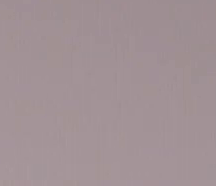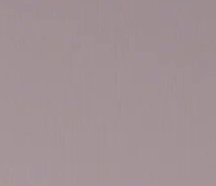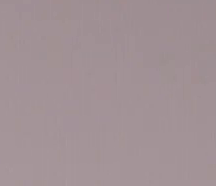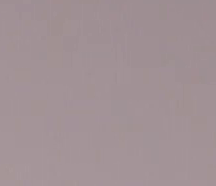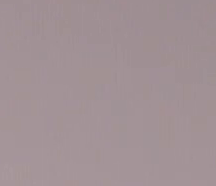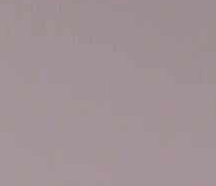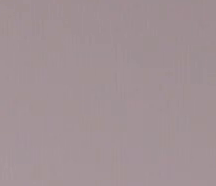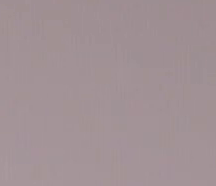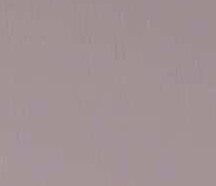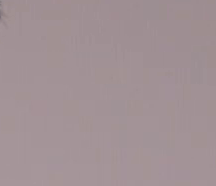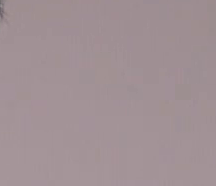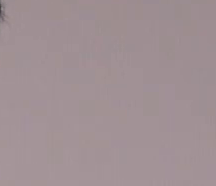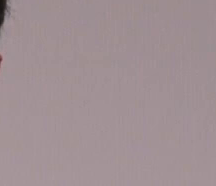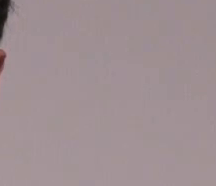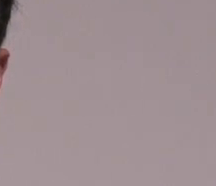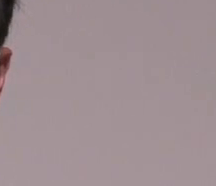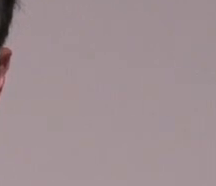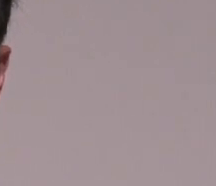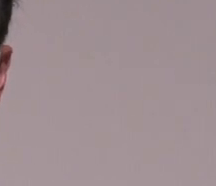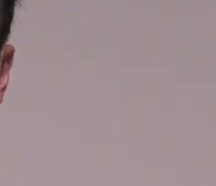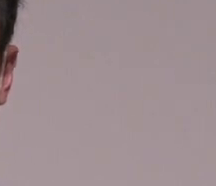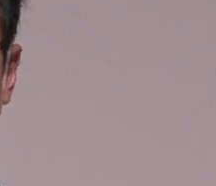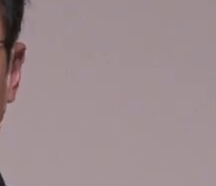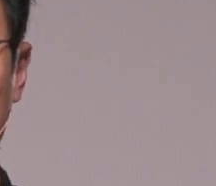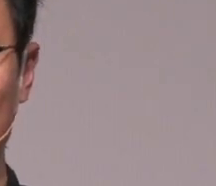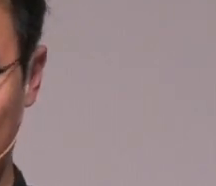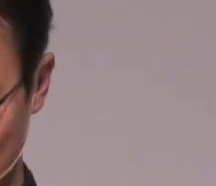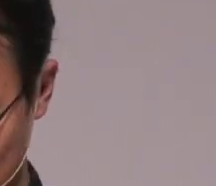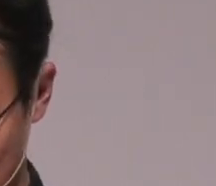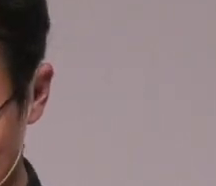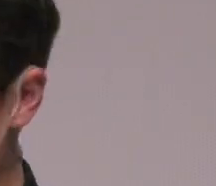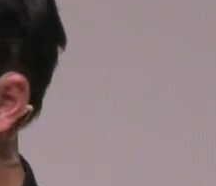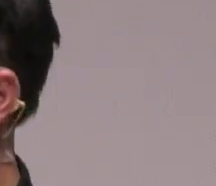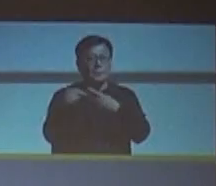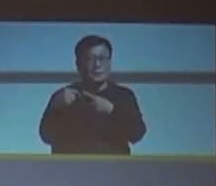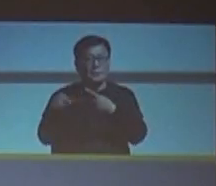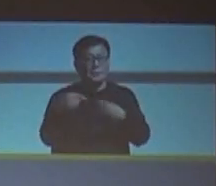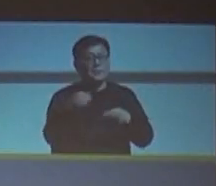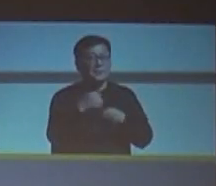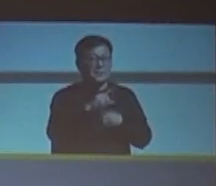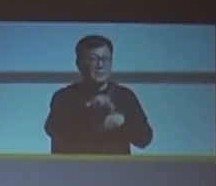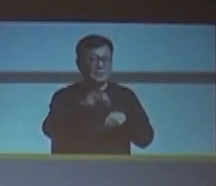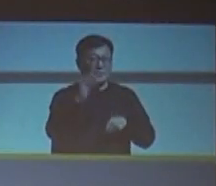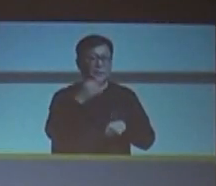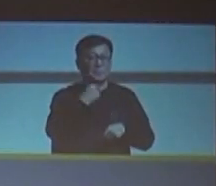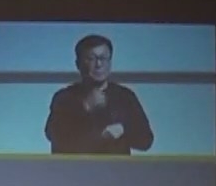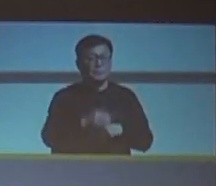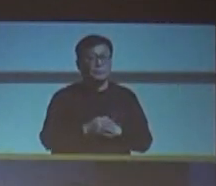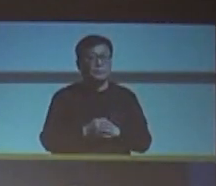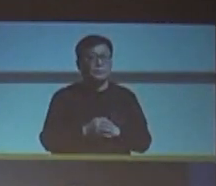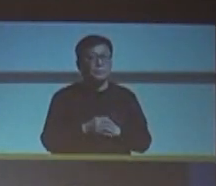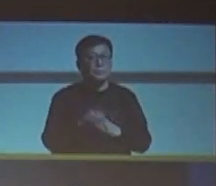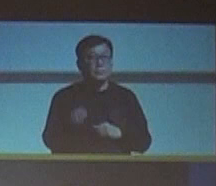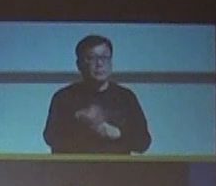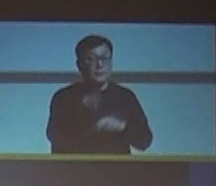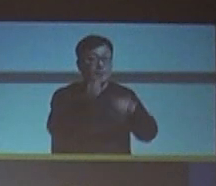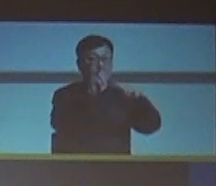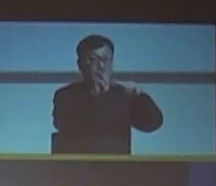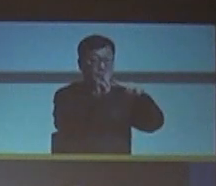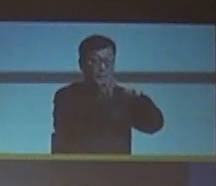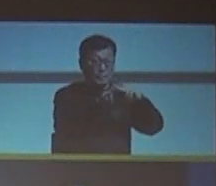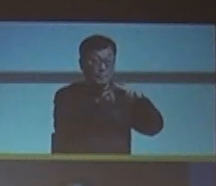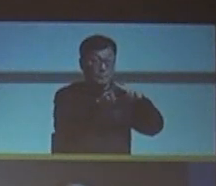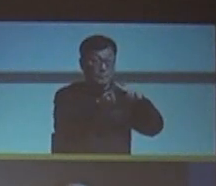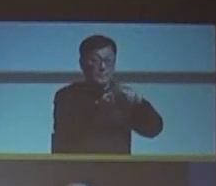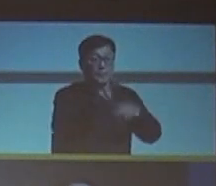분들과 소통하면서 서로를 좀 더 이해할 수 있는 시간이 되기를 하는 바람입니다. 네, 유료 문자 샵